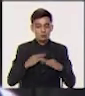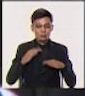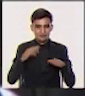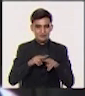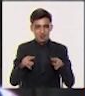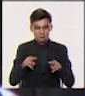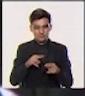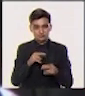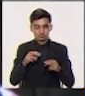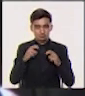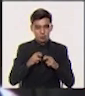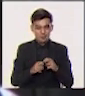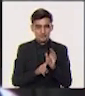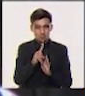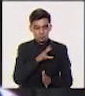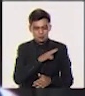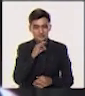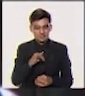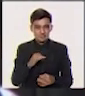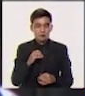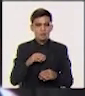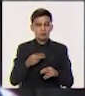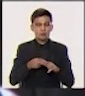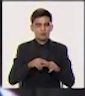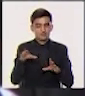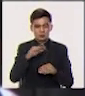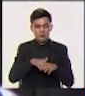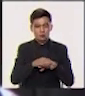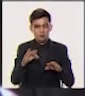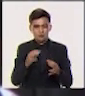жағдайға қатысты тексеріс жұмыстарын бастады, өйткені бұл көп халықтың мүддесін қорғап отыр.